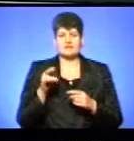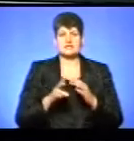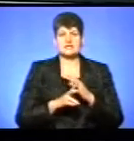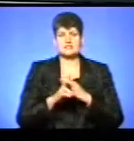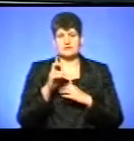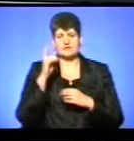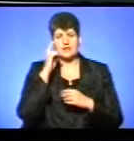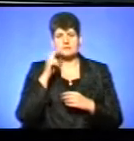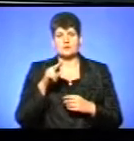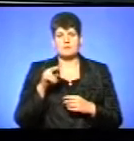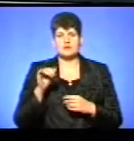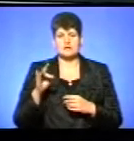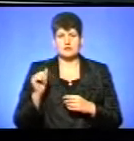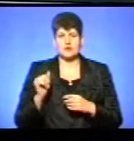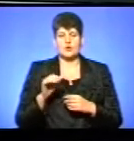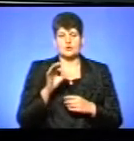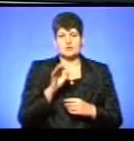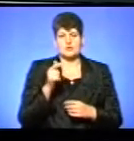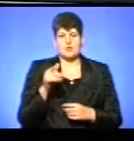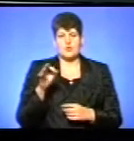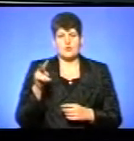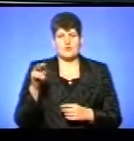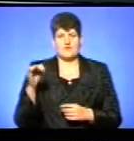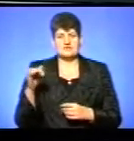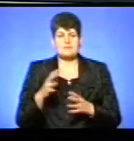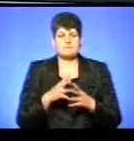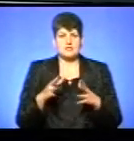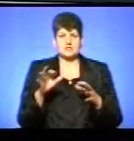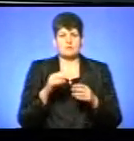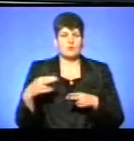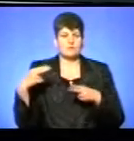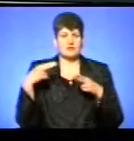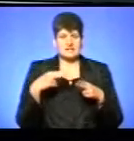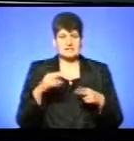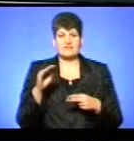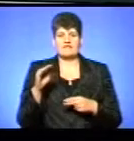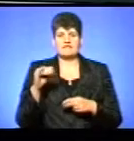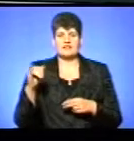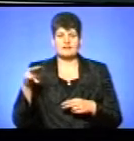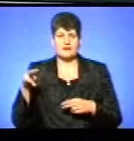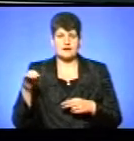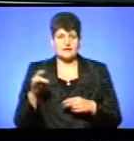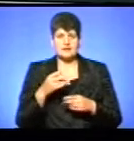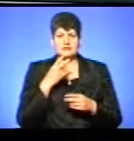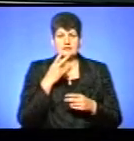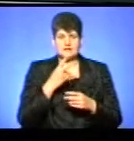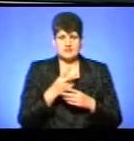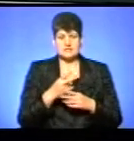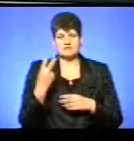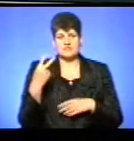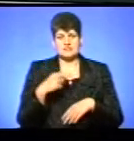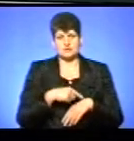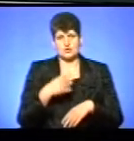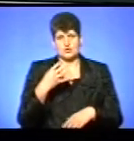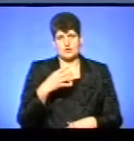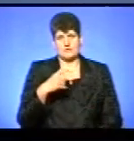Київського патріархату Олексій Головацький. Більше про візит патріарха Філарета дивіться у репортажі Богдана Буденчука о